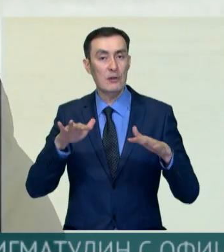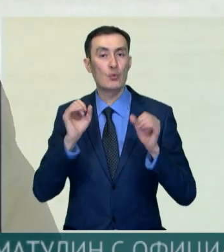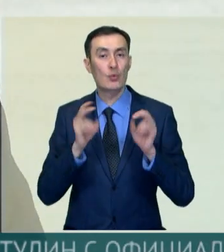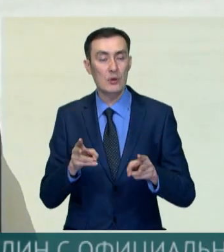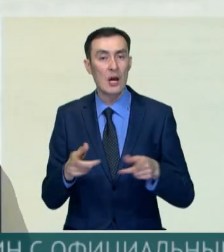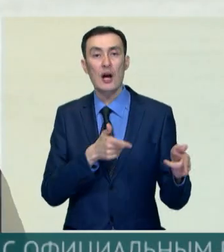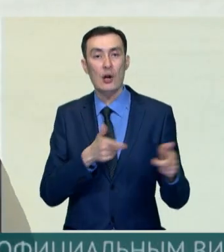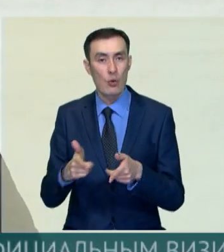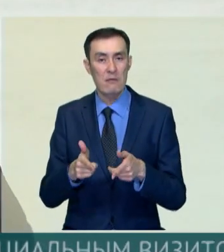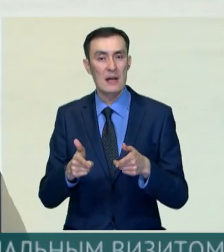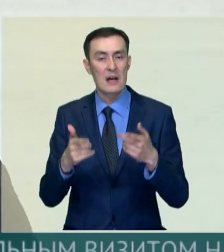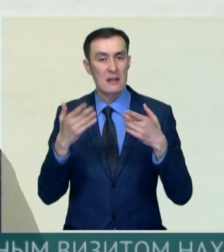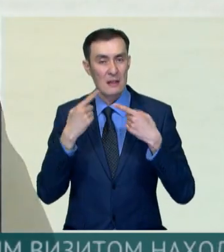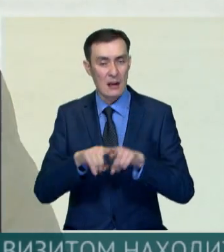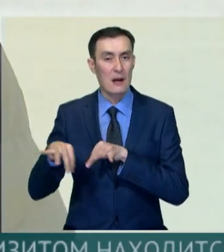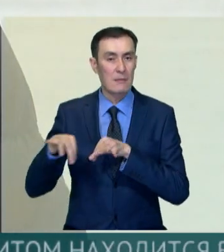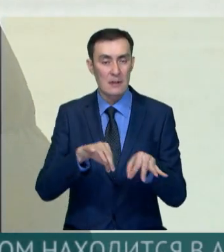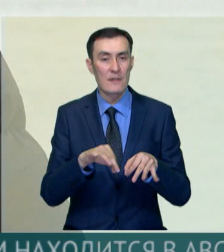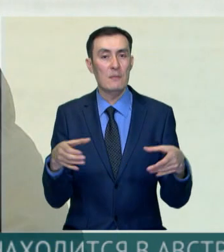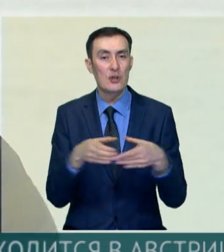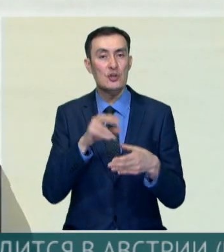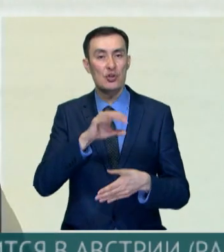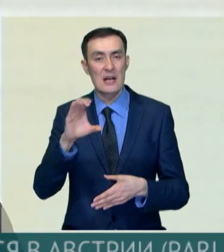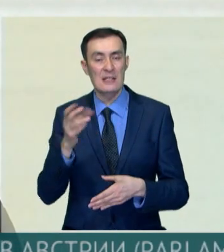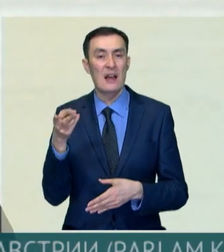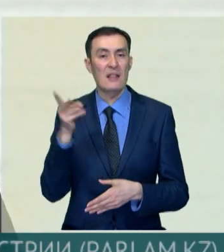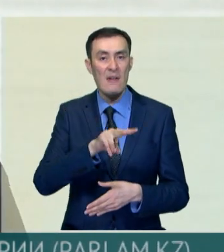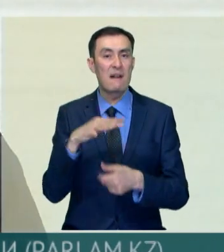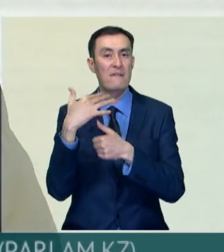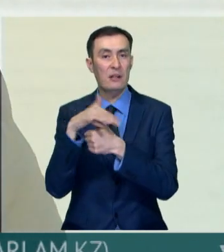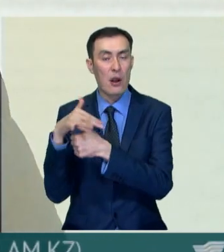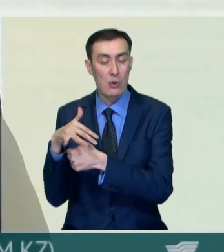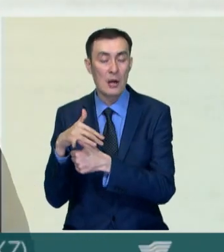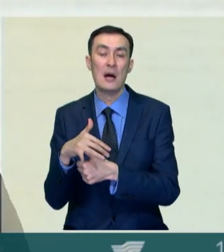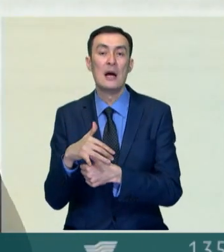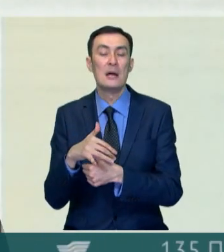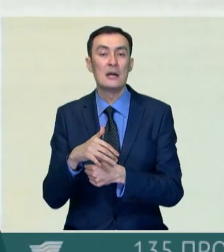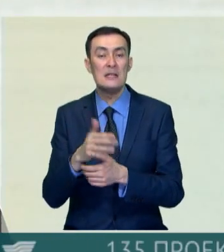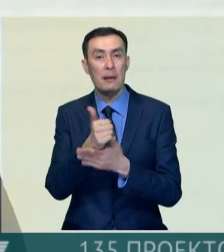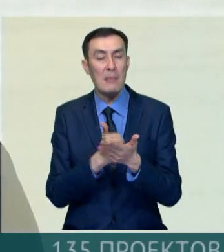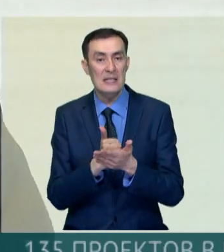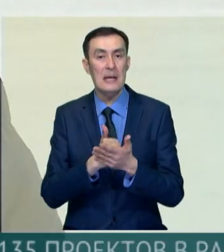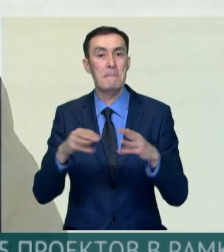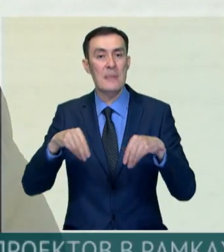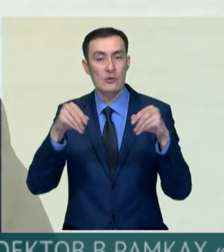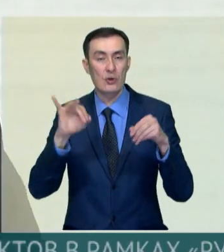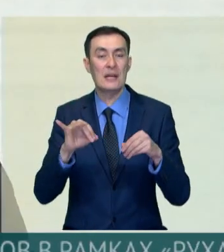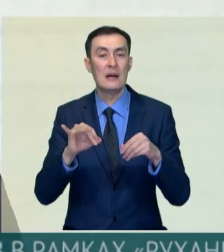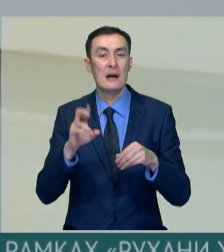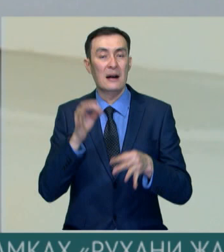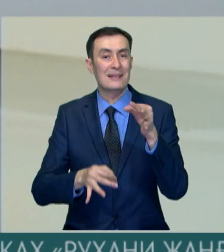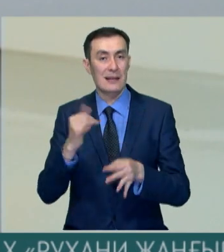готова спецтехника, подразделение ЧС, два вертолета КАЗ-Авиаспас, запасены инертные материалы и